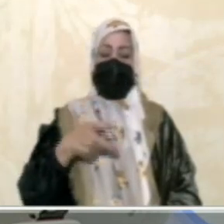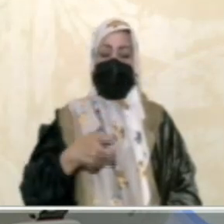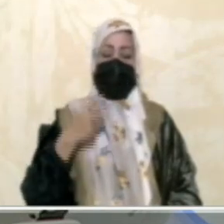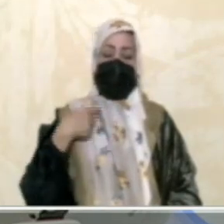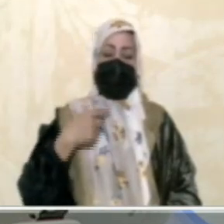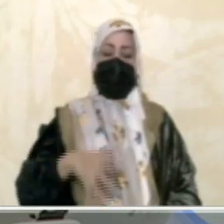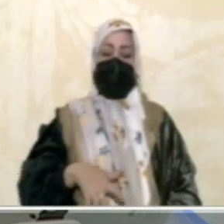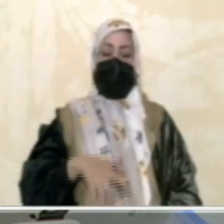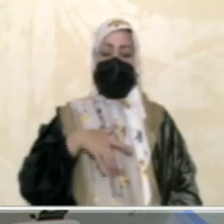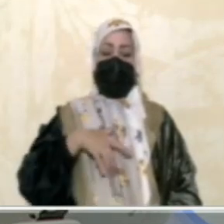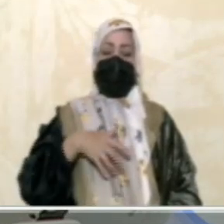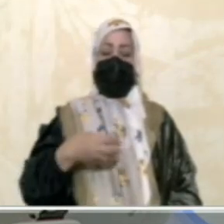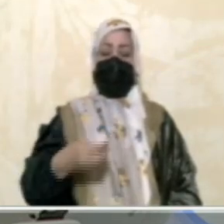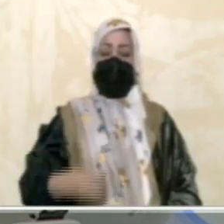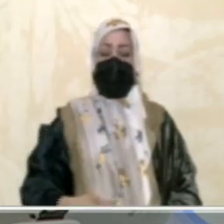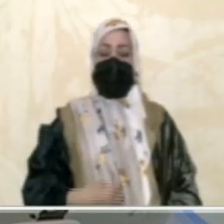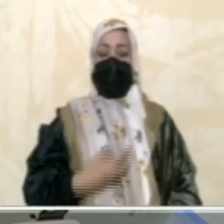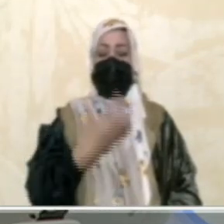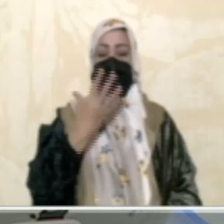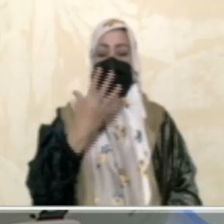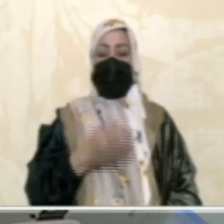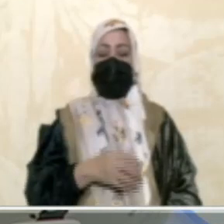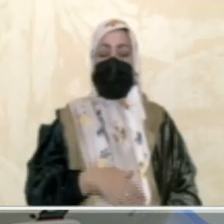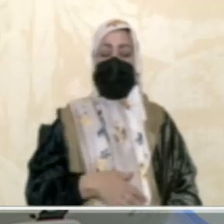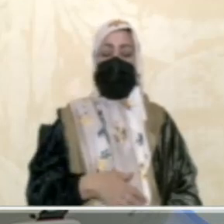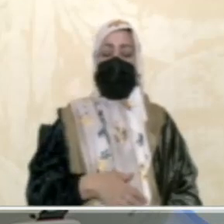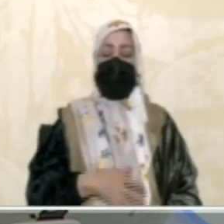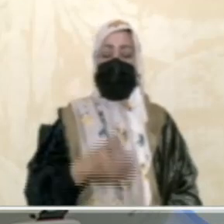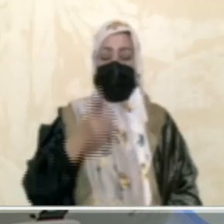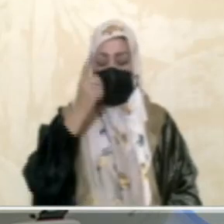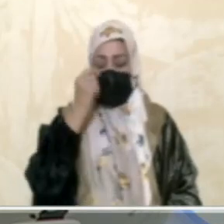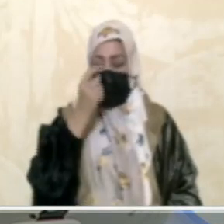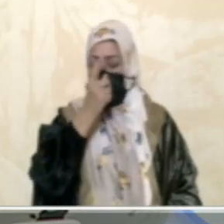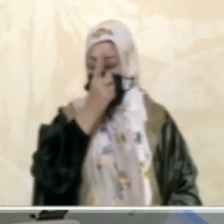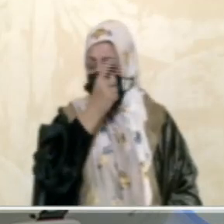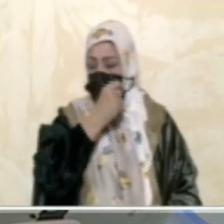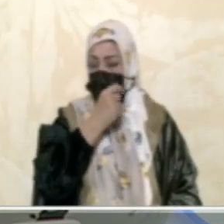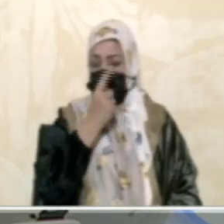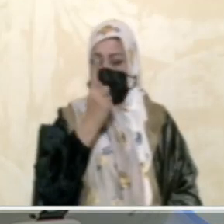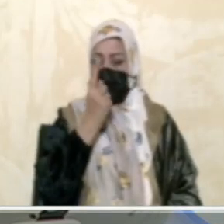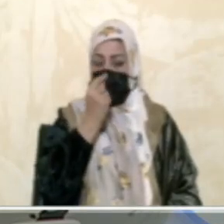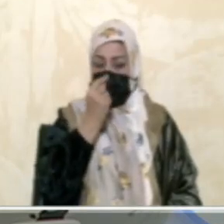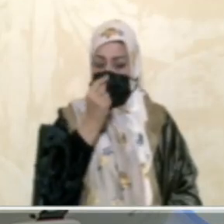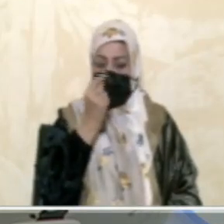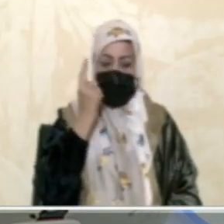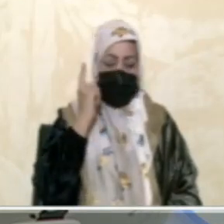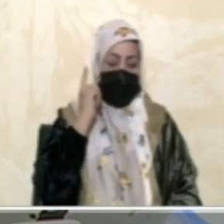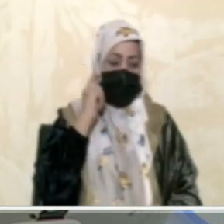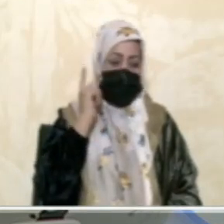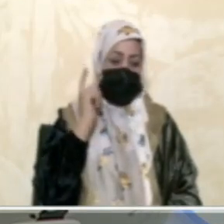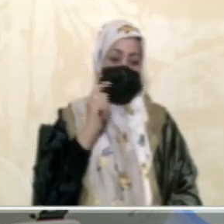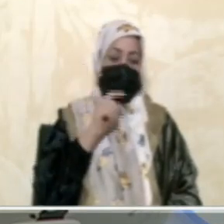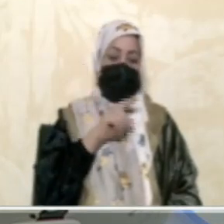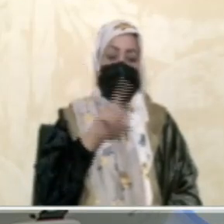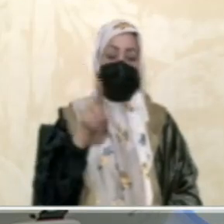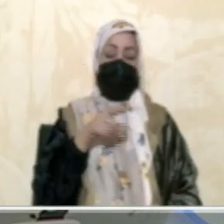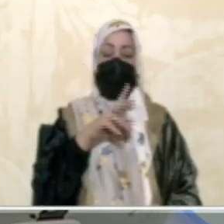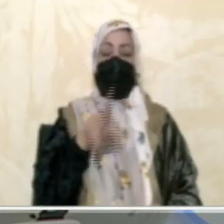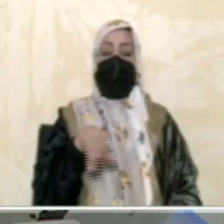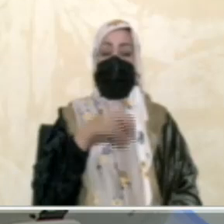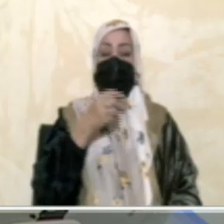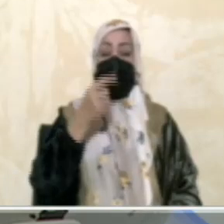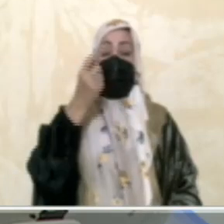العين وقطره الانف وقطره الاذن هذه اذا وضعها الانسان في نهار